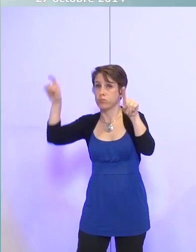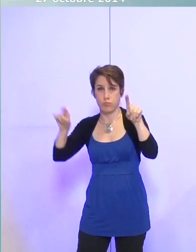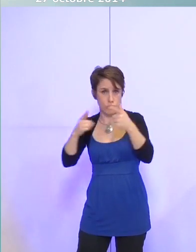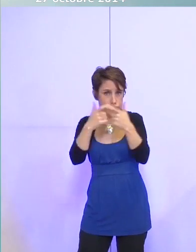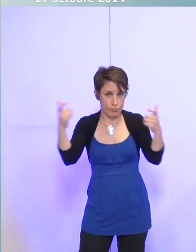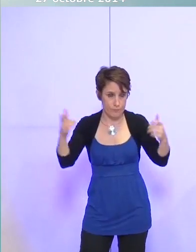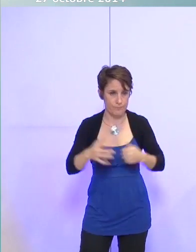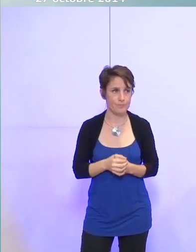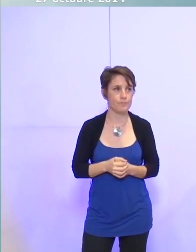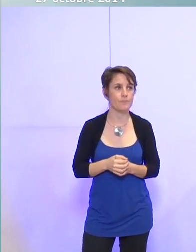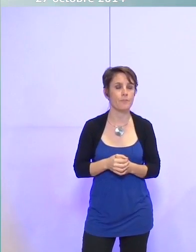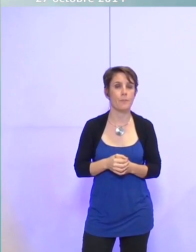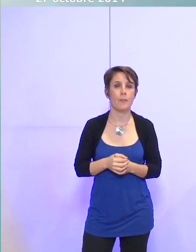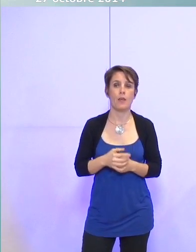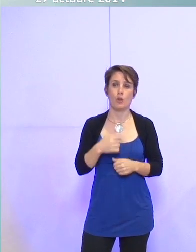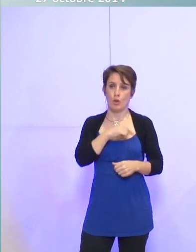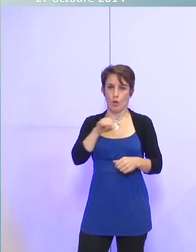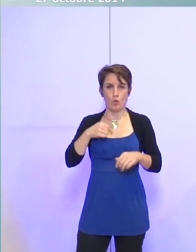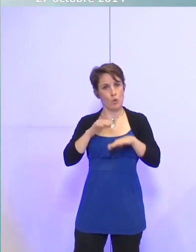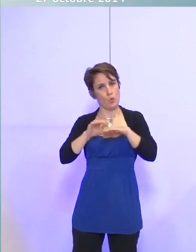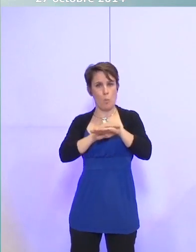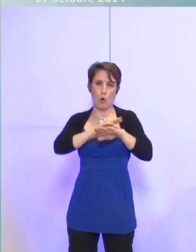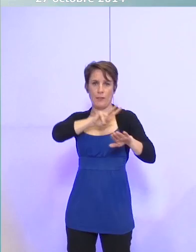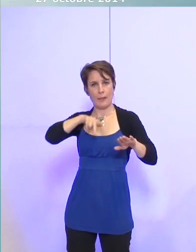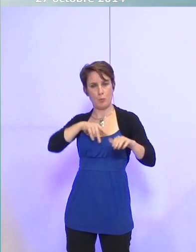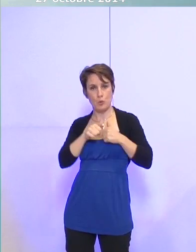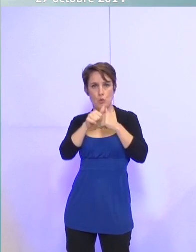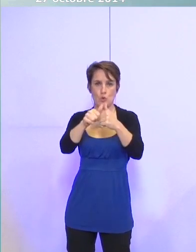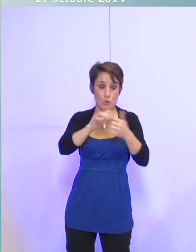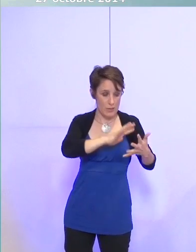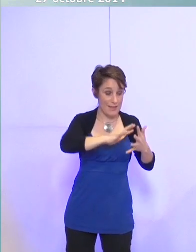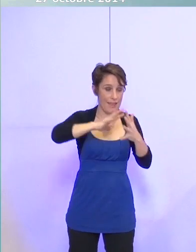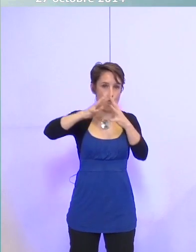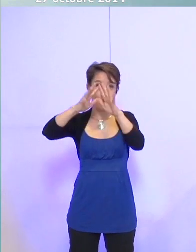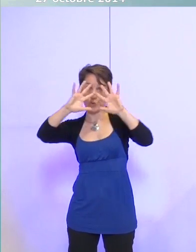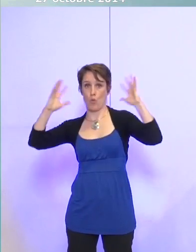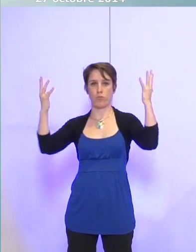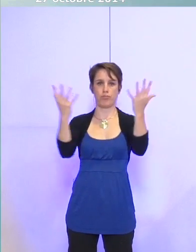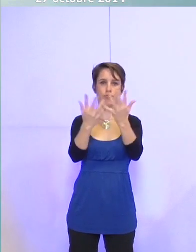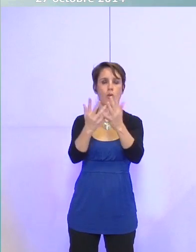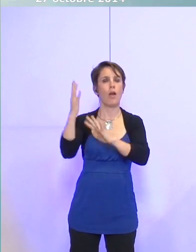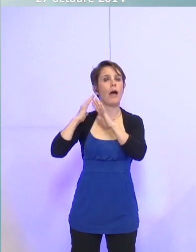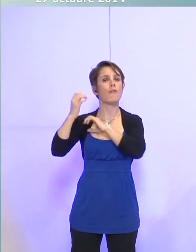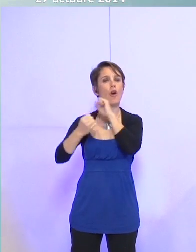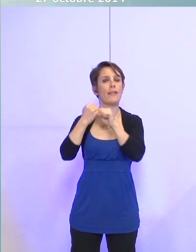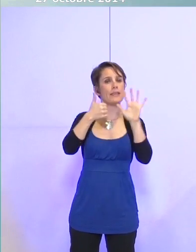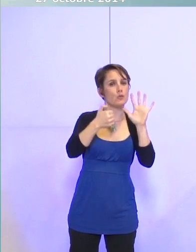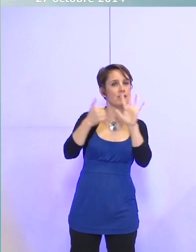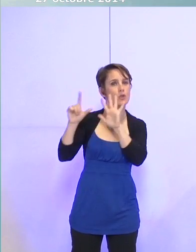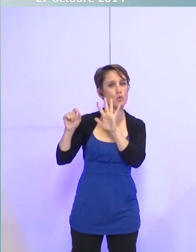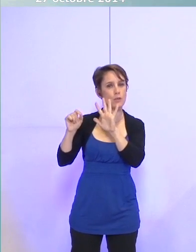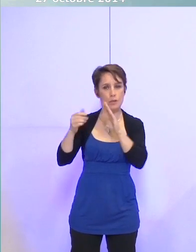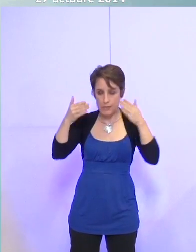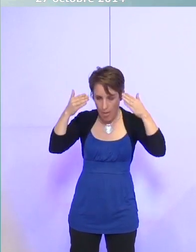Notre politique s'inscrit dans un mouvement historique plus vaste. Dans les années 60 et 70, la ville a été pensée et organisée autour